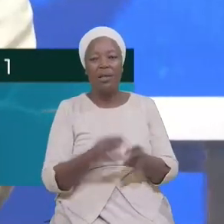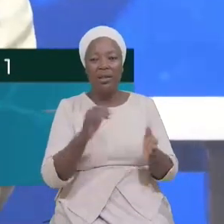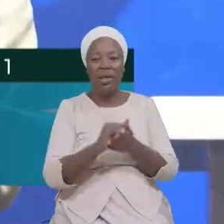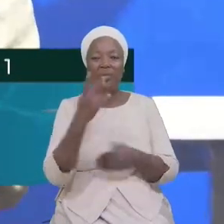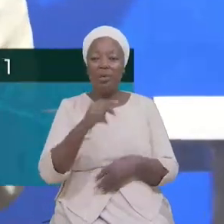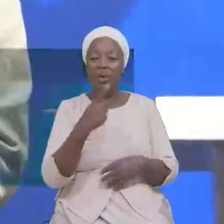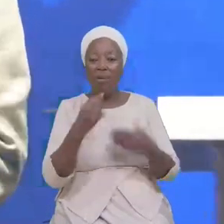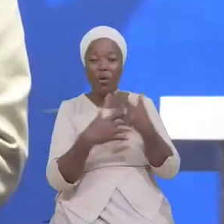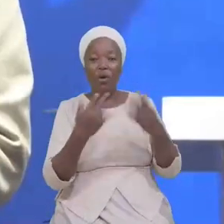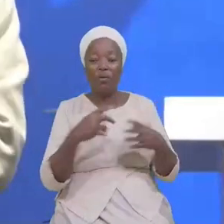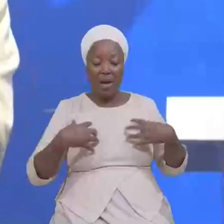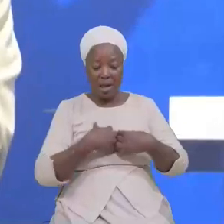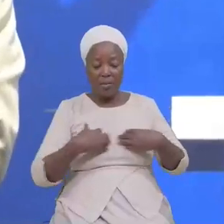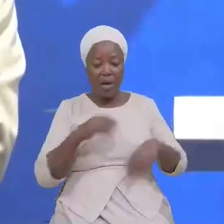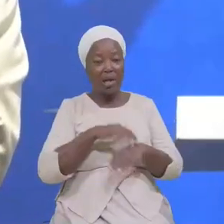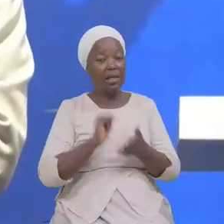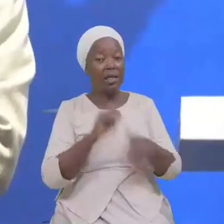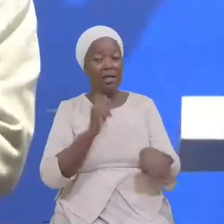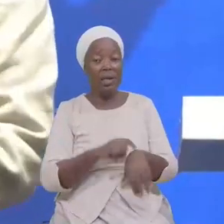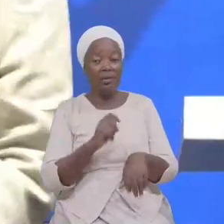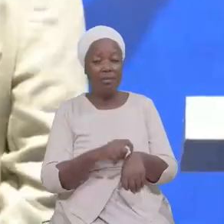C'était le sang d'un animal à l'époque.